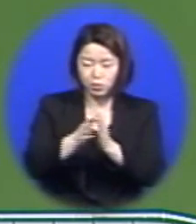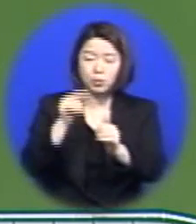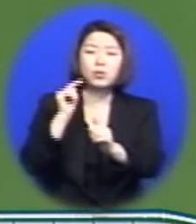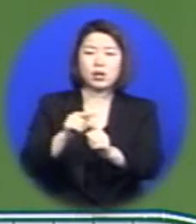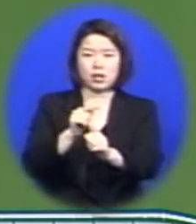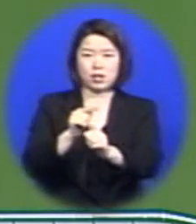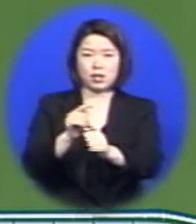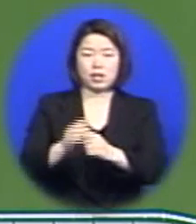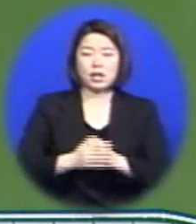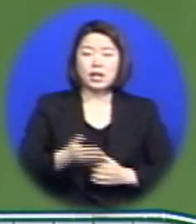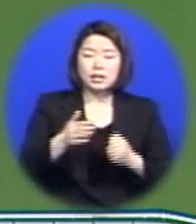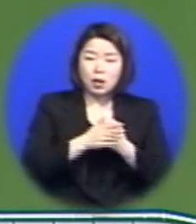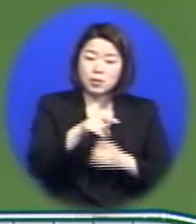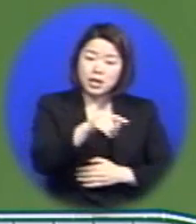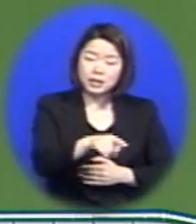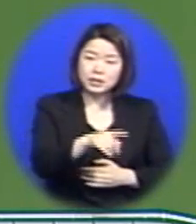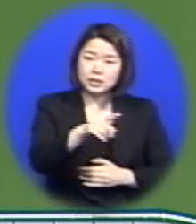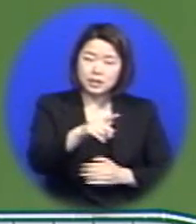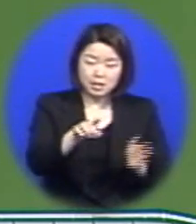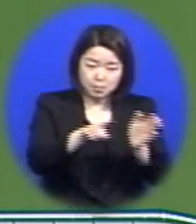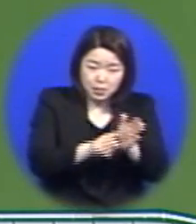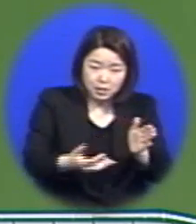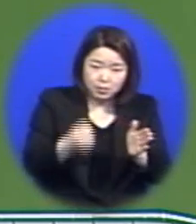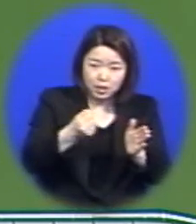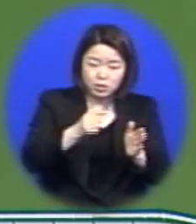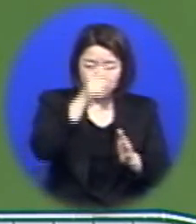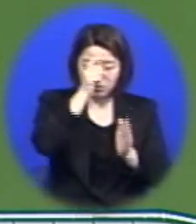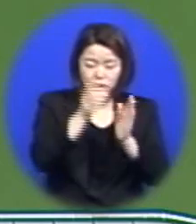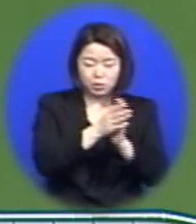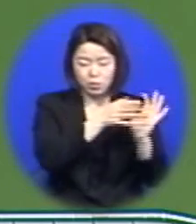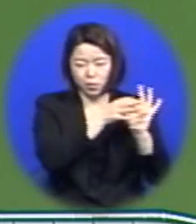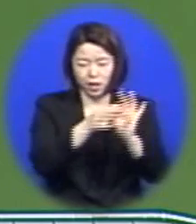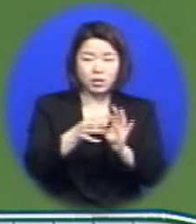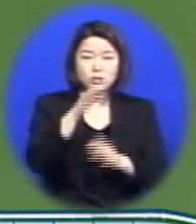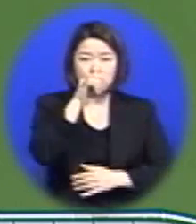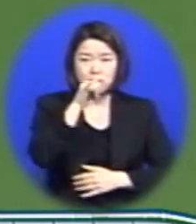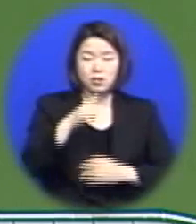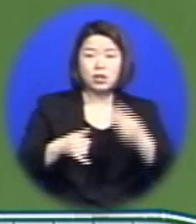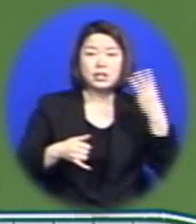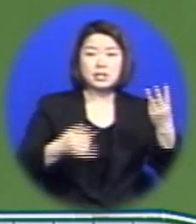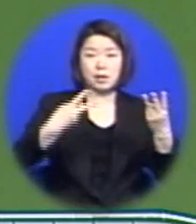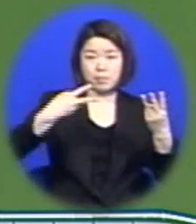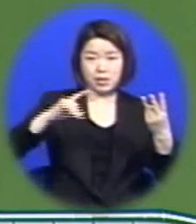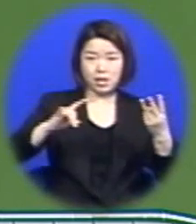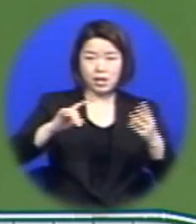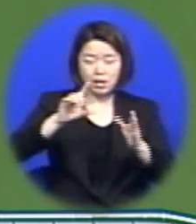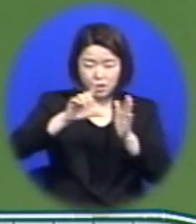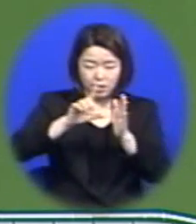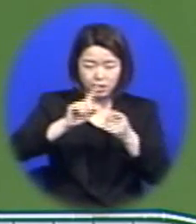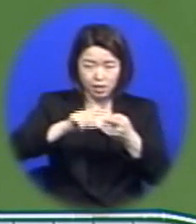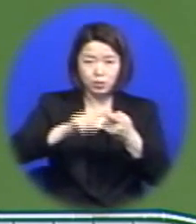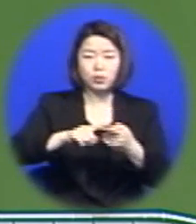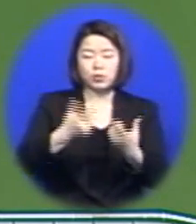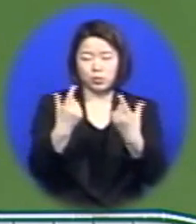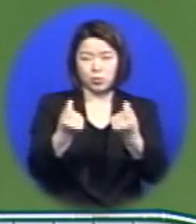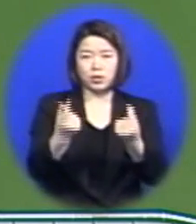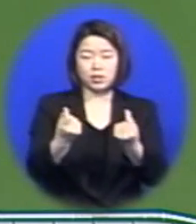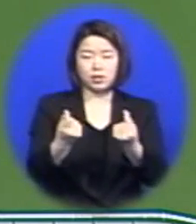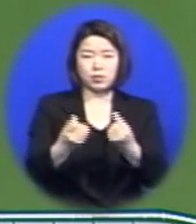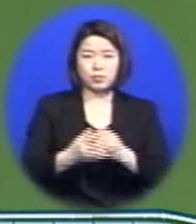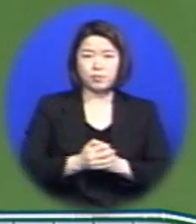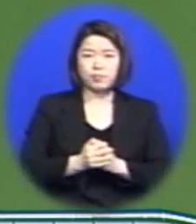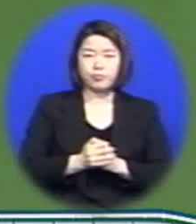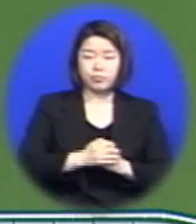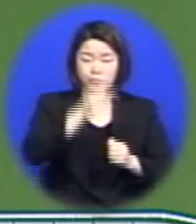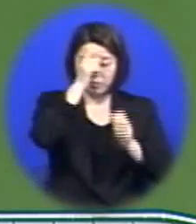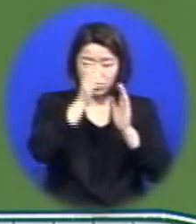그들은 그 믿음을 가지고 그 기도를 계속했어요대 째도 똑같아요